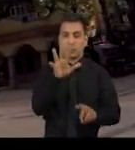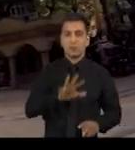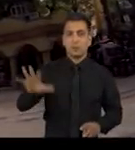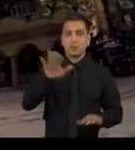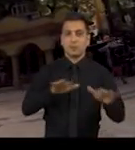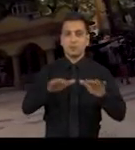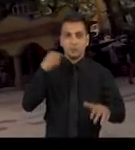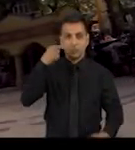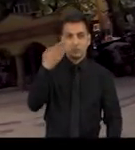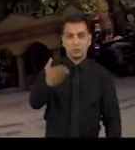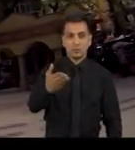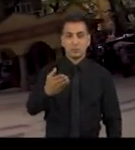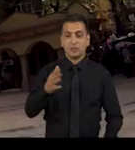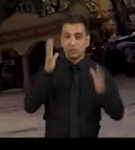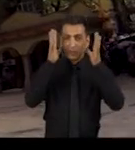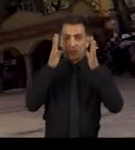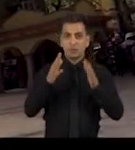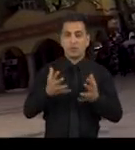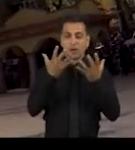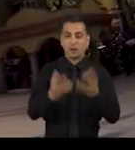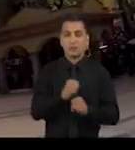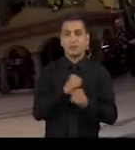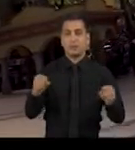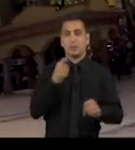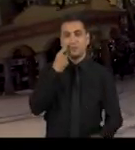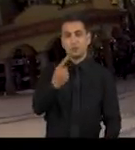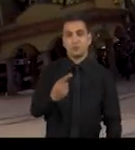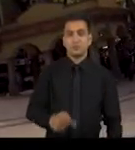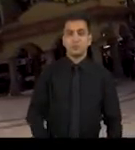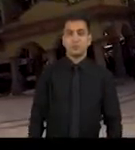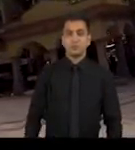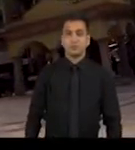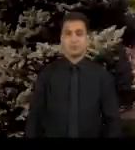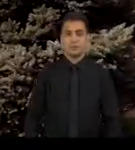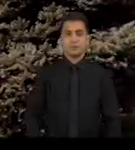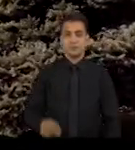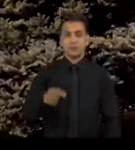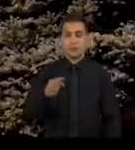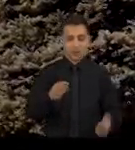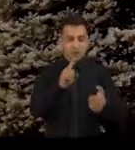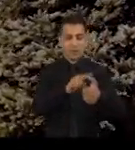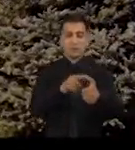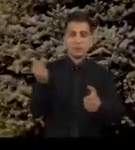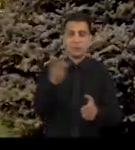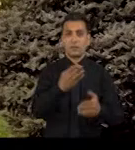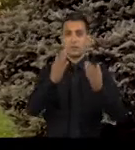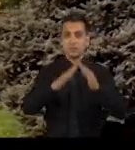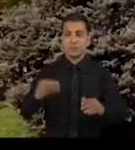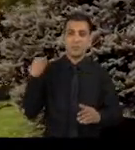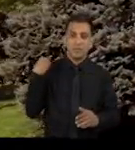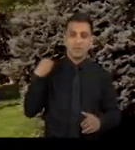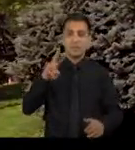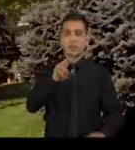1999 Marmara depremi sonucu cami ağır hasarlı duruma gelmiştir. 6. kez yıkılarak